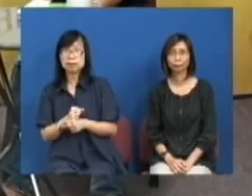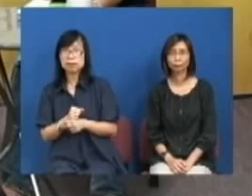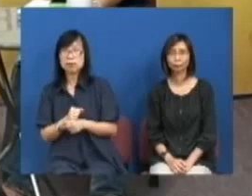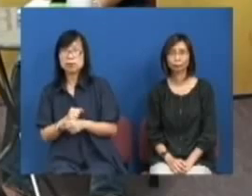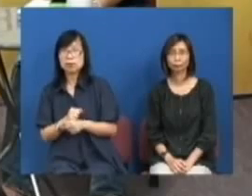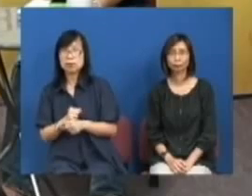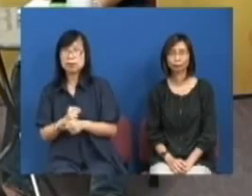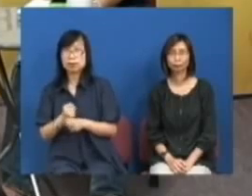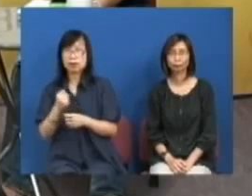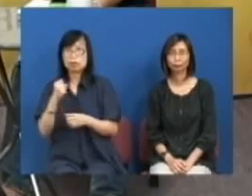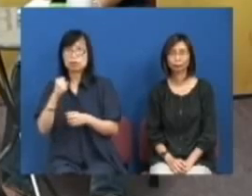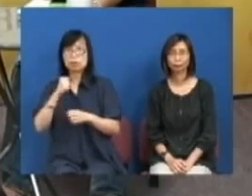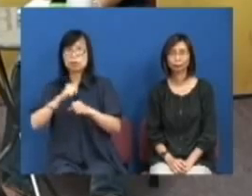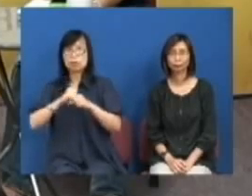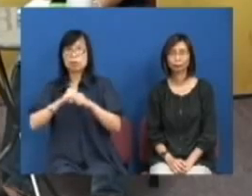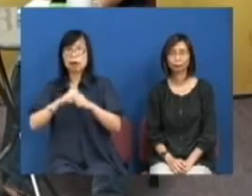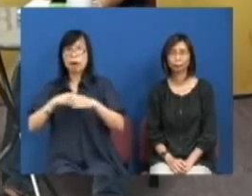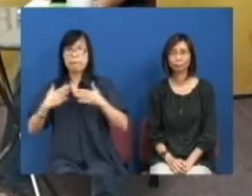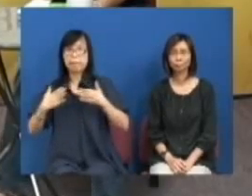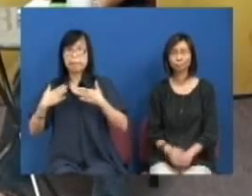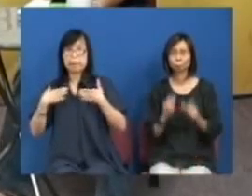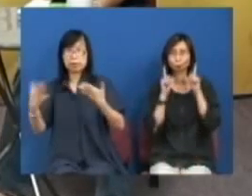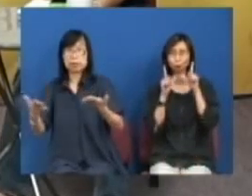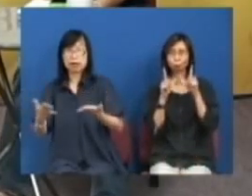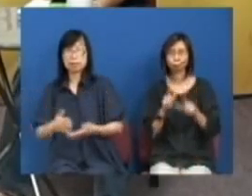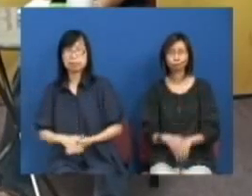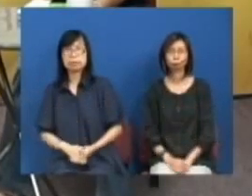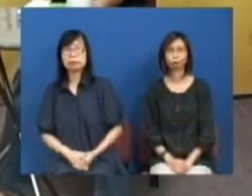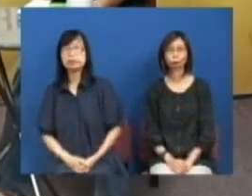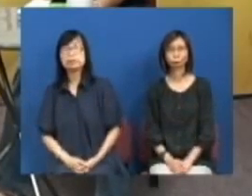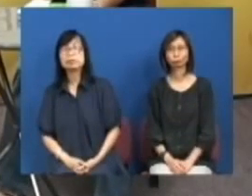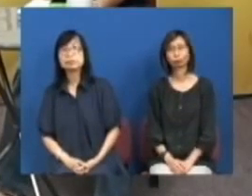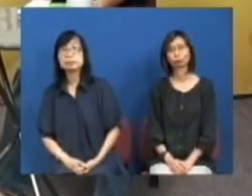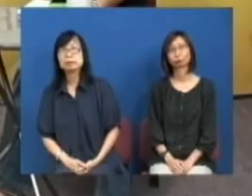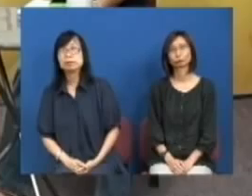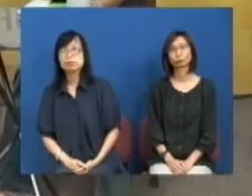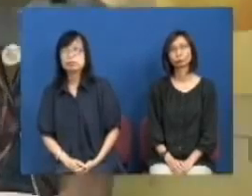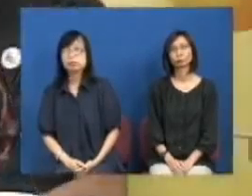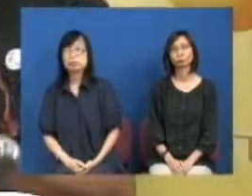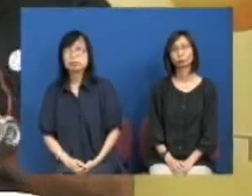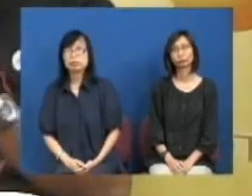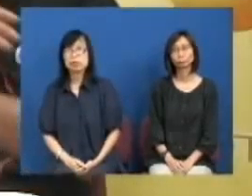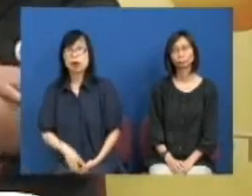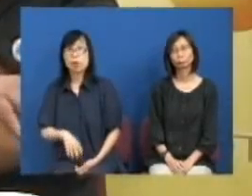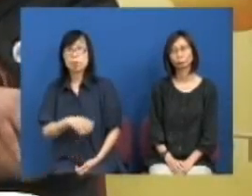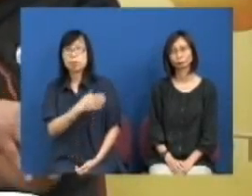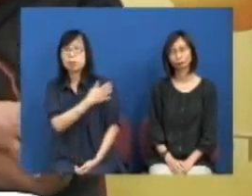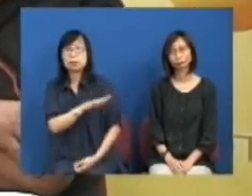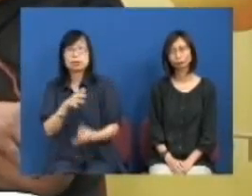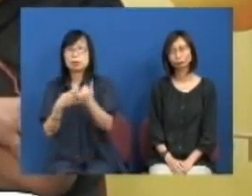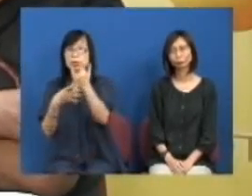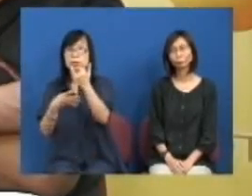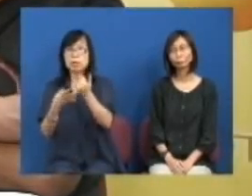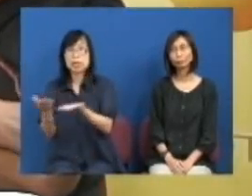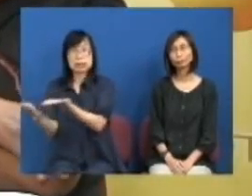campaign， 即係搞一個運，即係搞一個表態嘅集體行動。我覺得無論點樣講，六月四號嗰晚咧，請